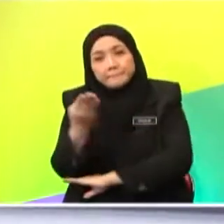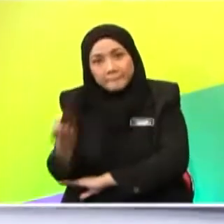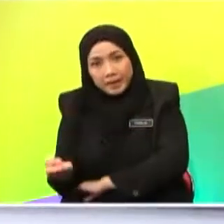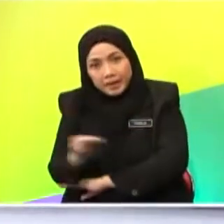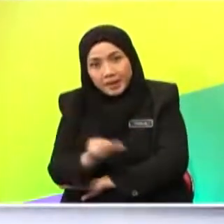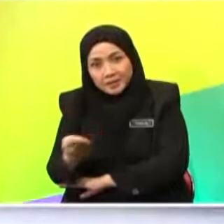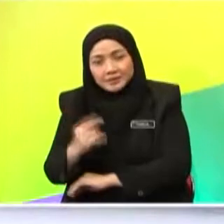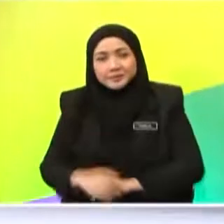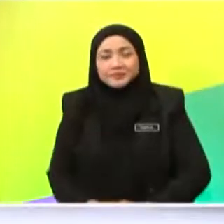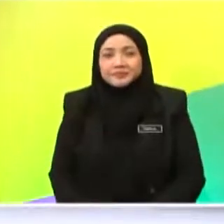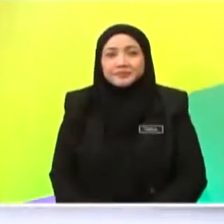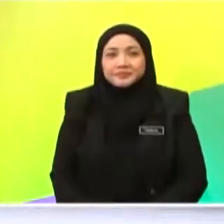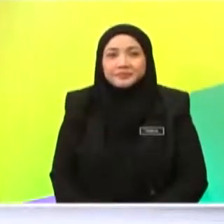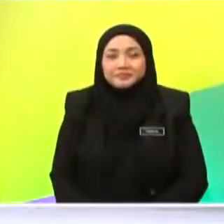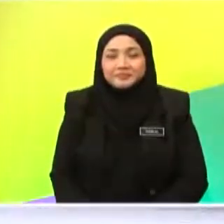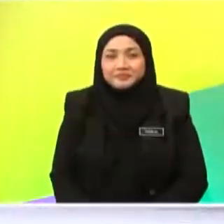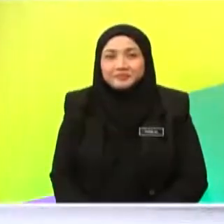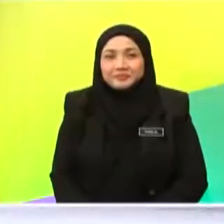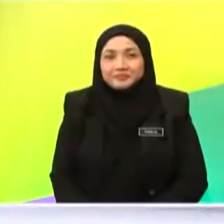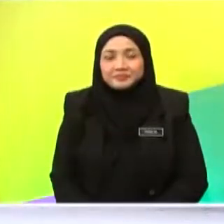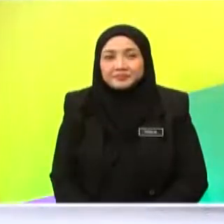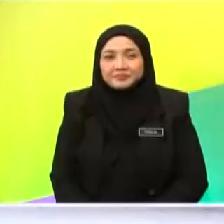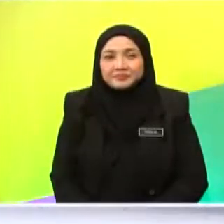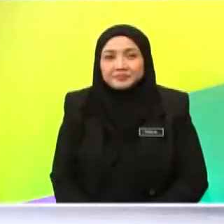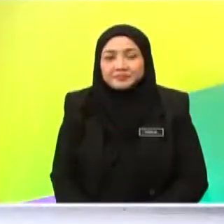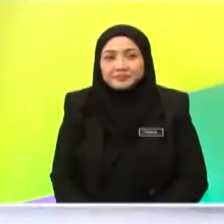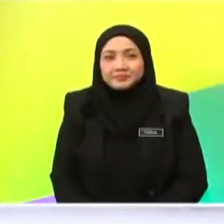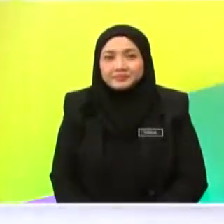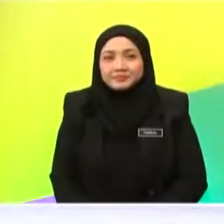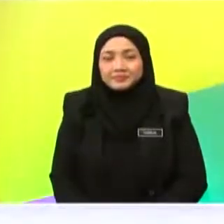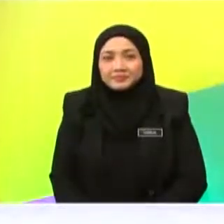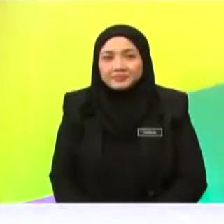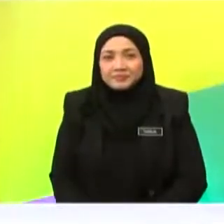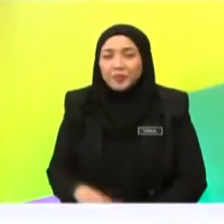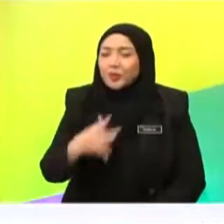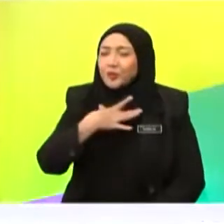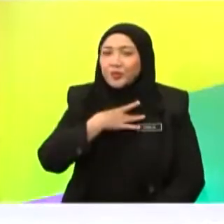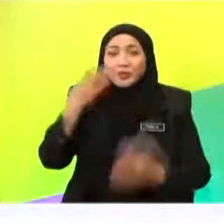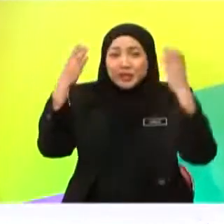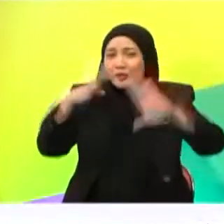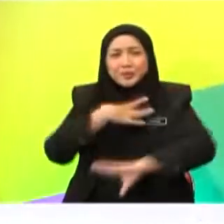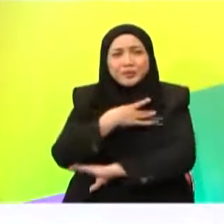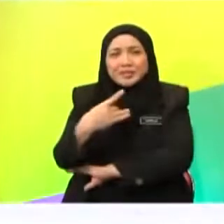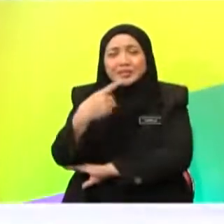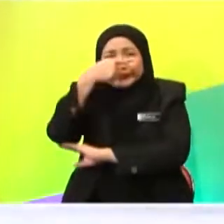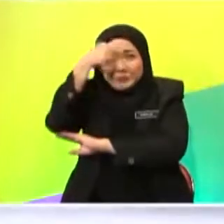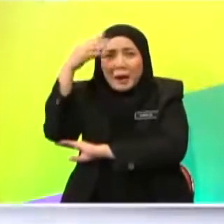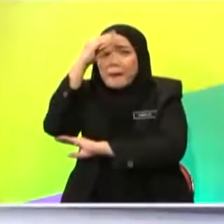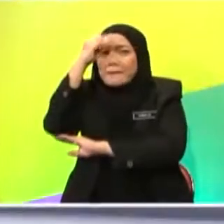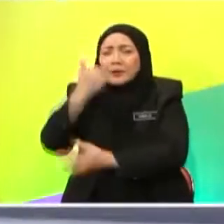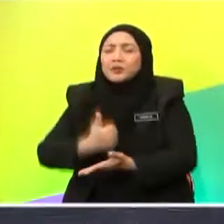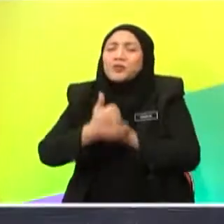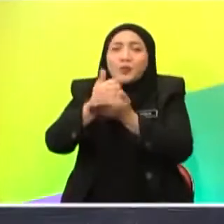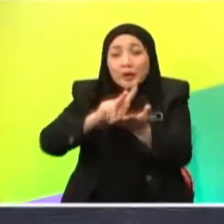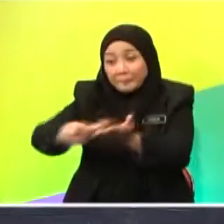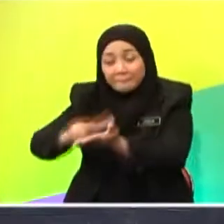Hot Chili kasih Lex sugar ini semakin turun cekgur kalau mulai kita di rumah